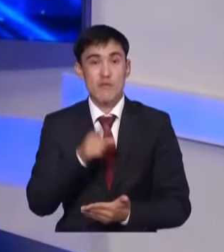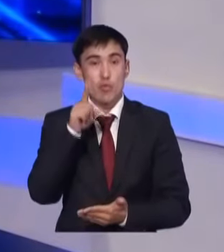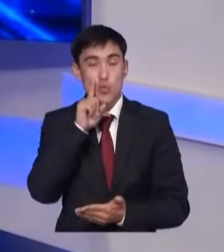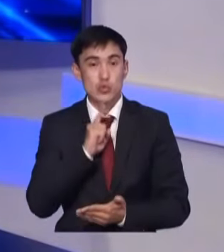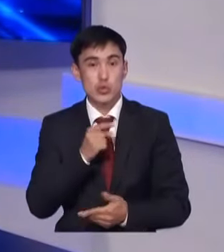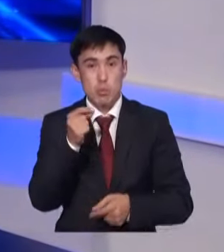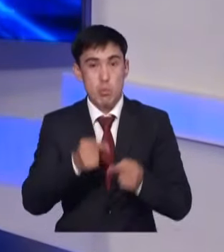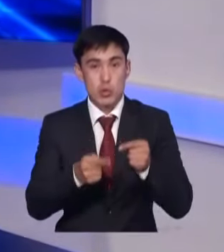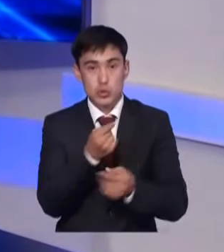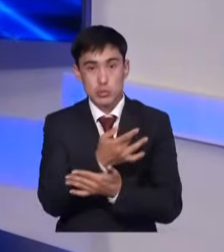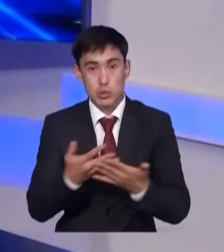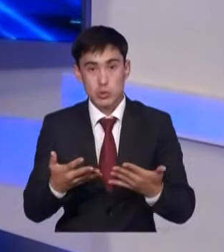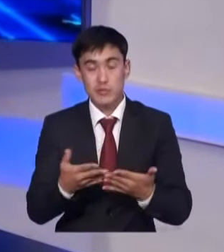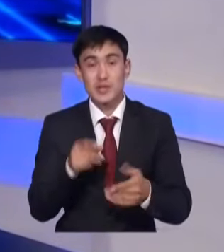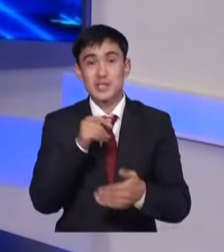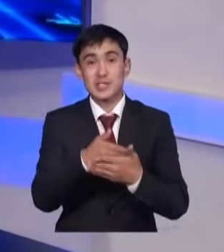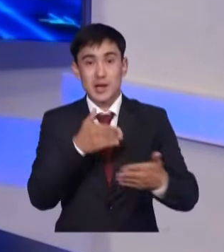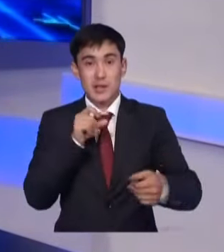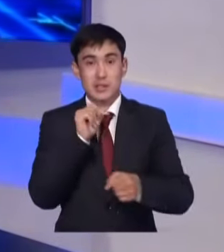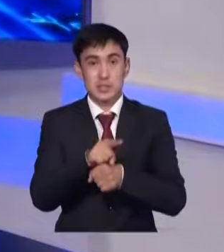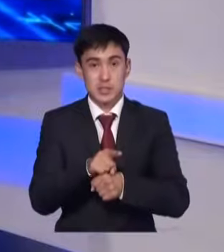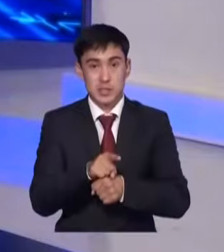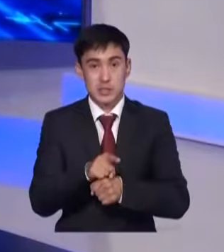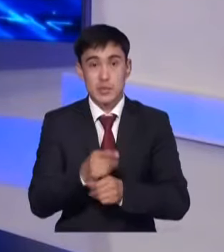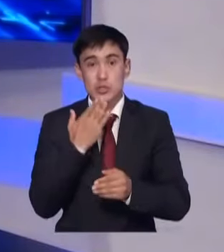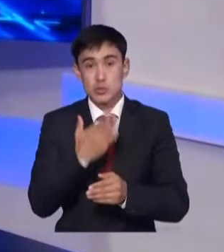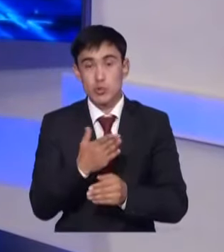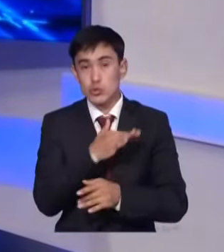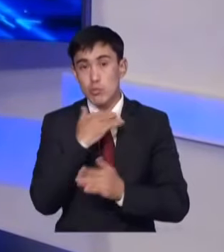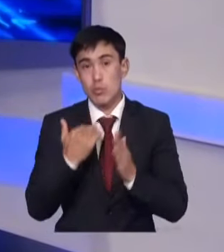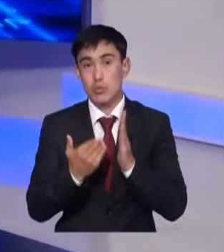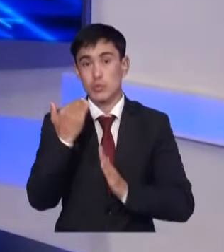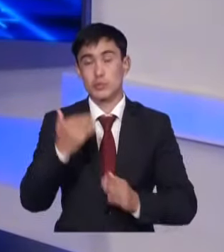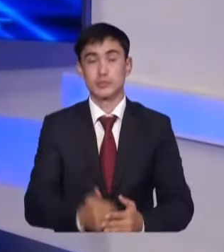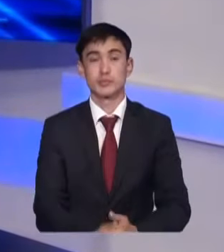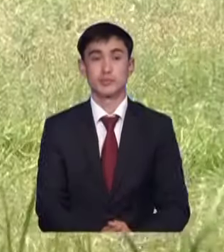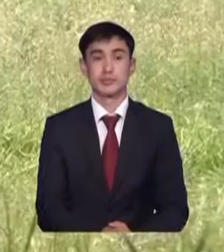заранее делают заказ, так как спрос на эту продукцию фермера очень высокий.